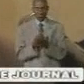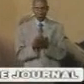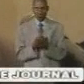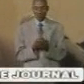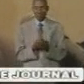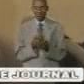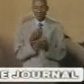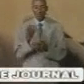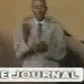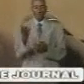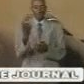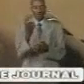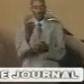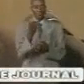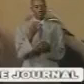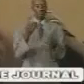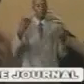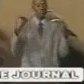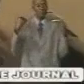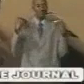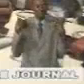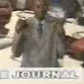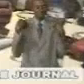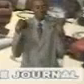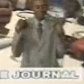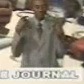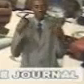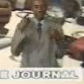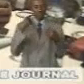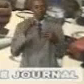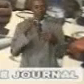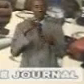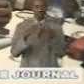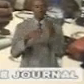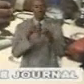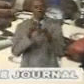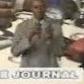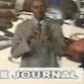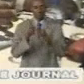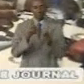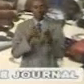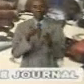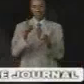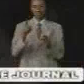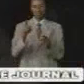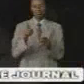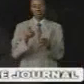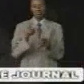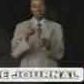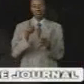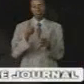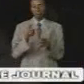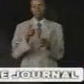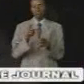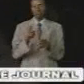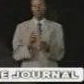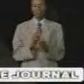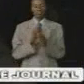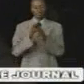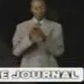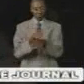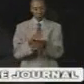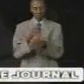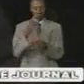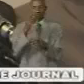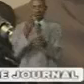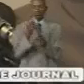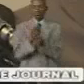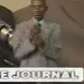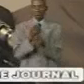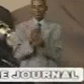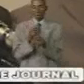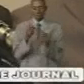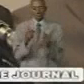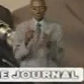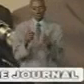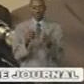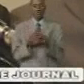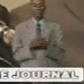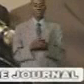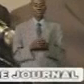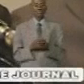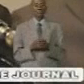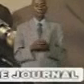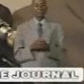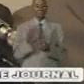les chefs de l'administration publique à s'aligner sur la voie de la réforme initiée par le gouvernement. Justin Kalumba Mwanangongo